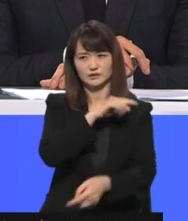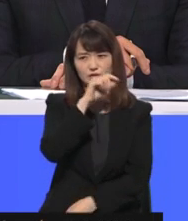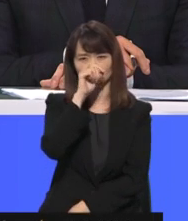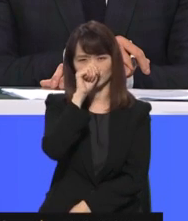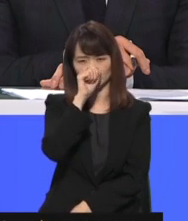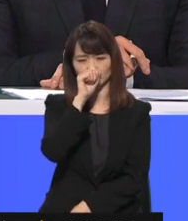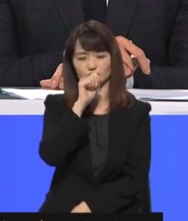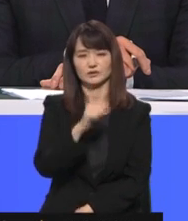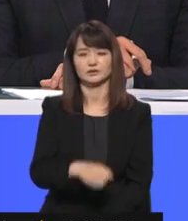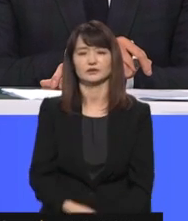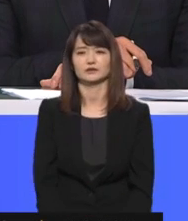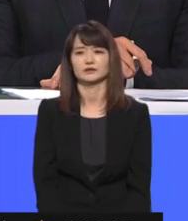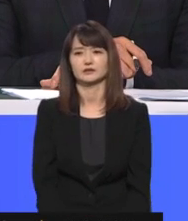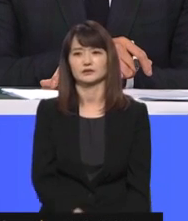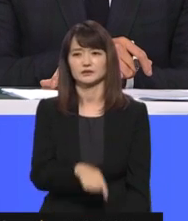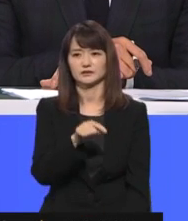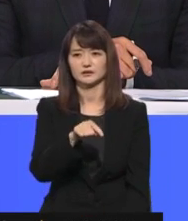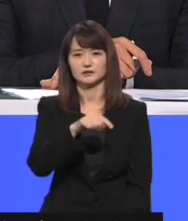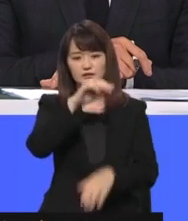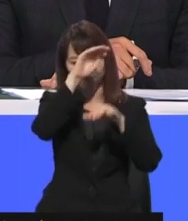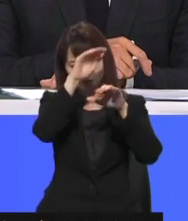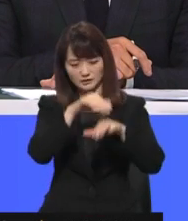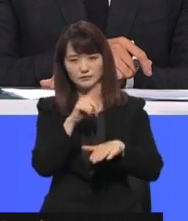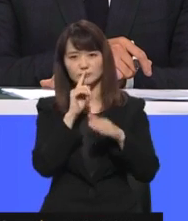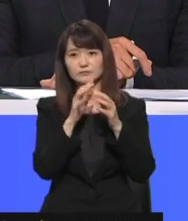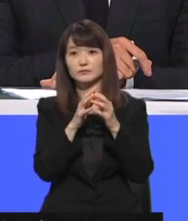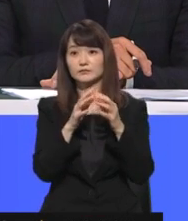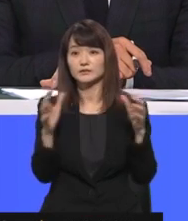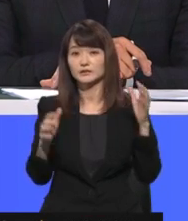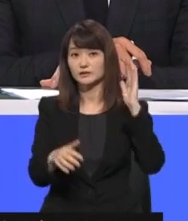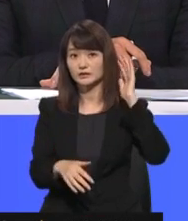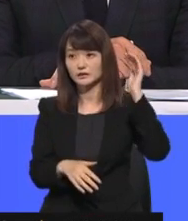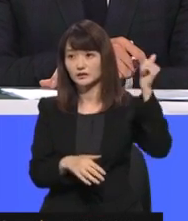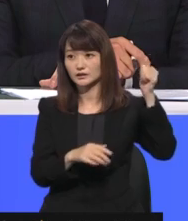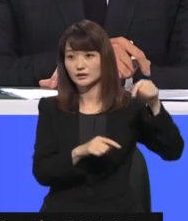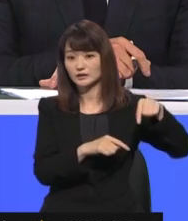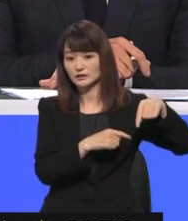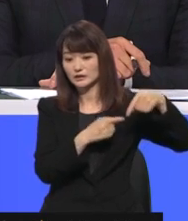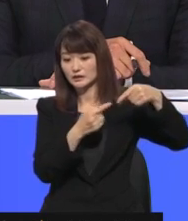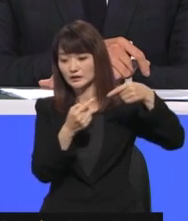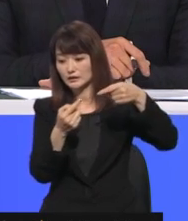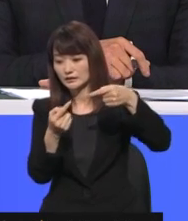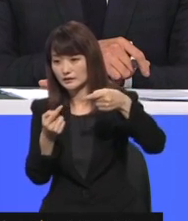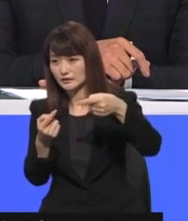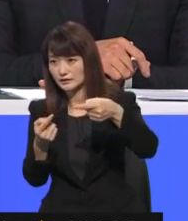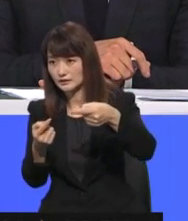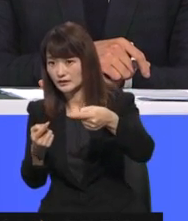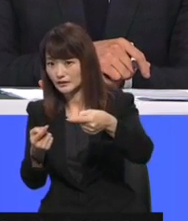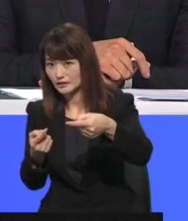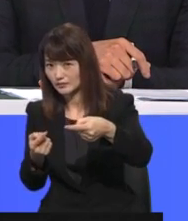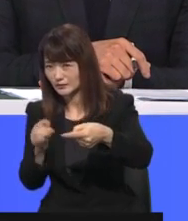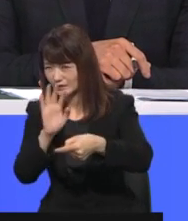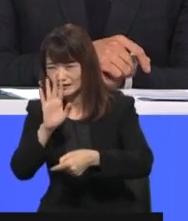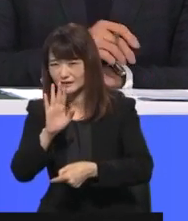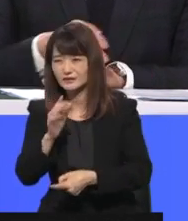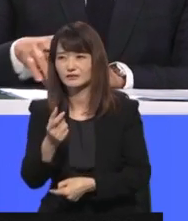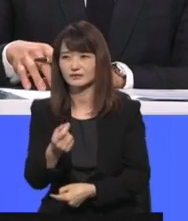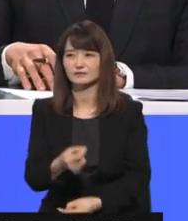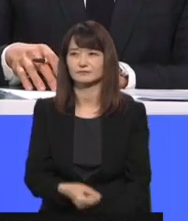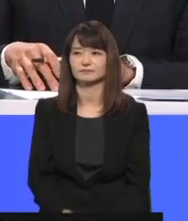부분이 좀 논란이 되면서 파스타면 대통령 참석 또 가려줄 수 있는 참석을 안 하실 것 같네요 예